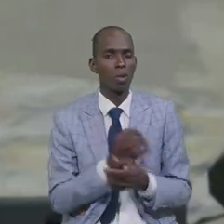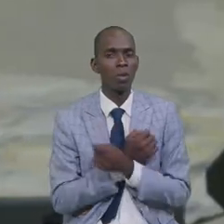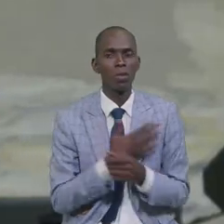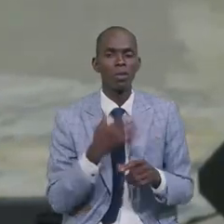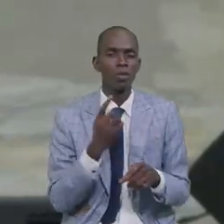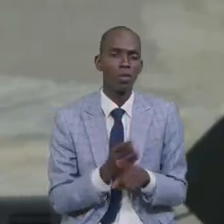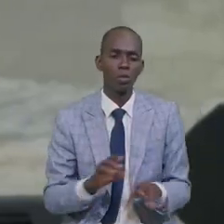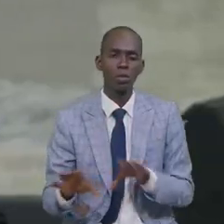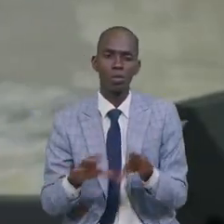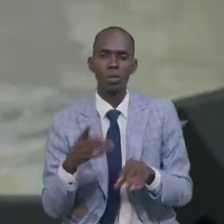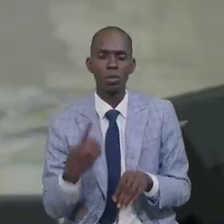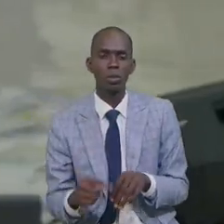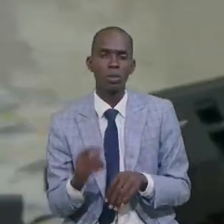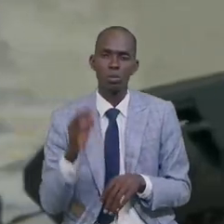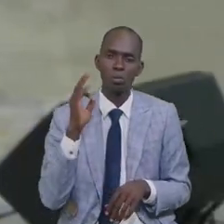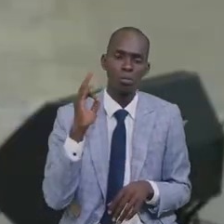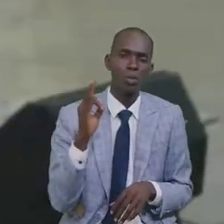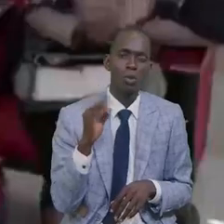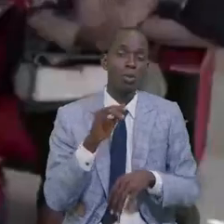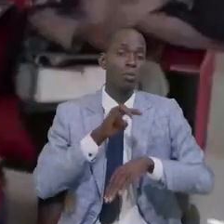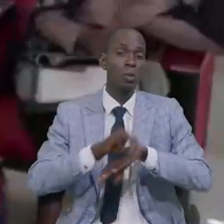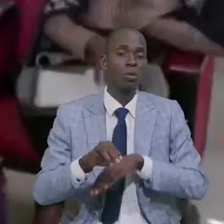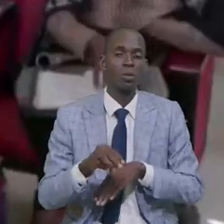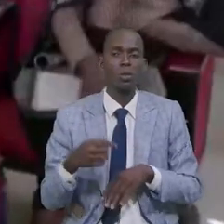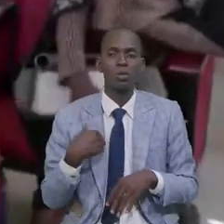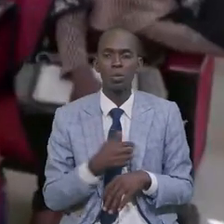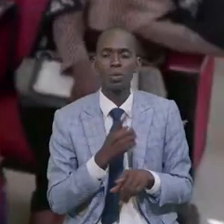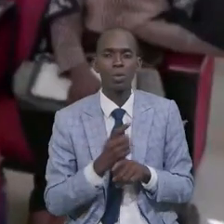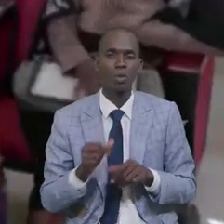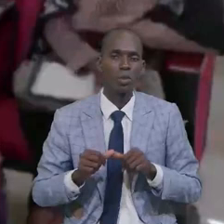Si nous avons perdu l'amour et